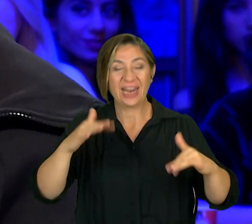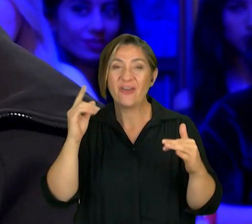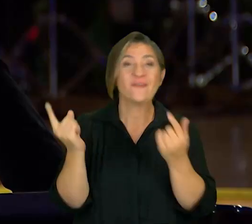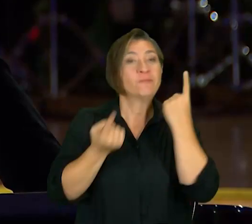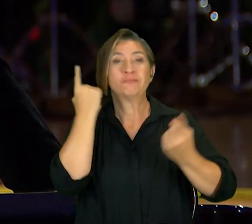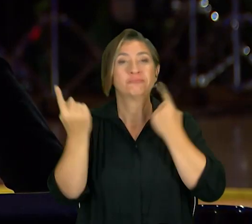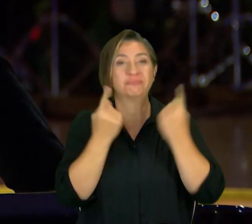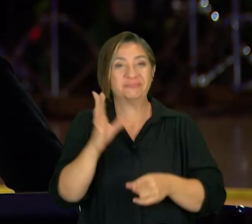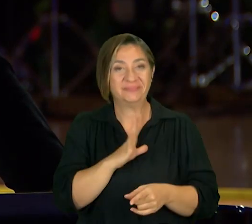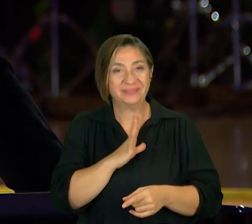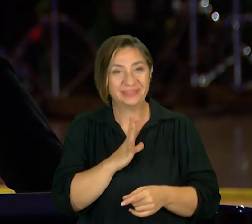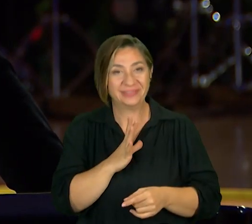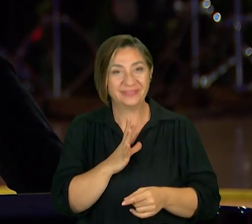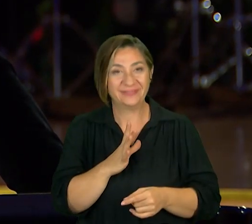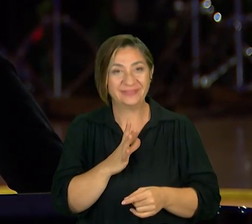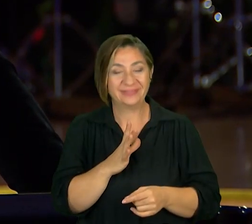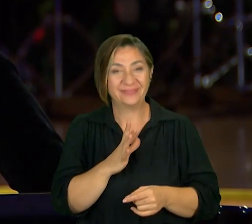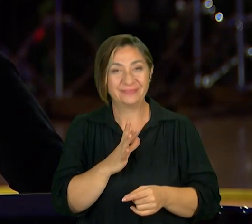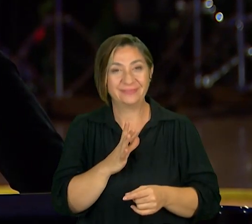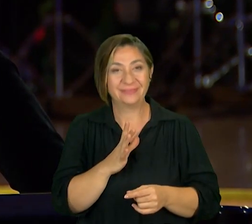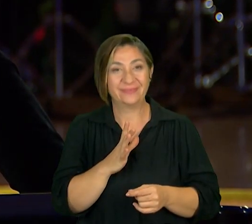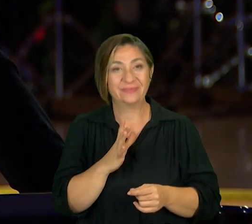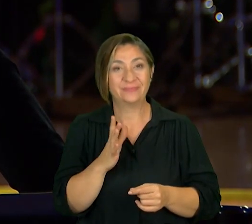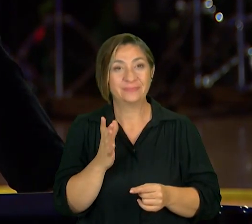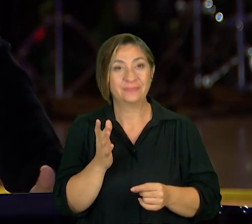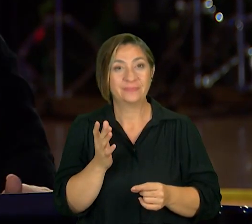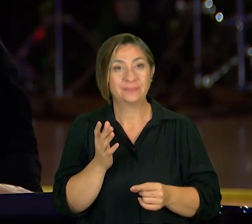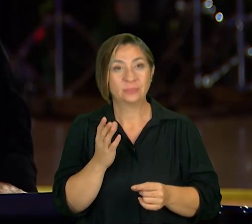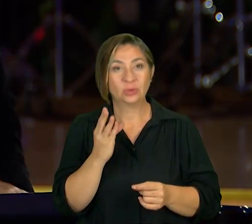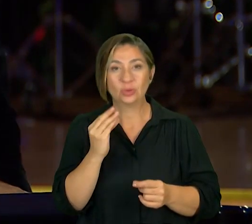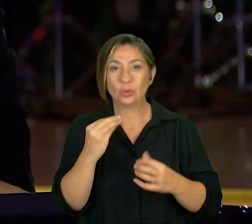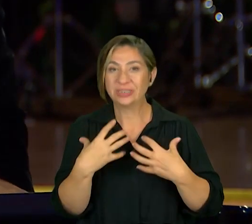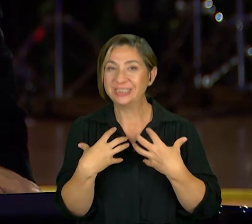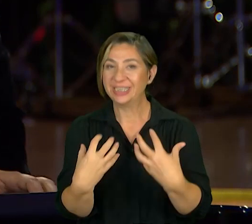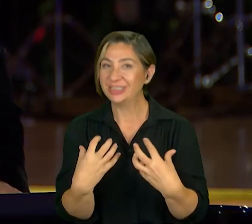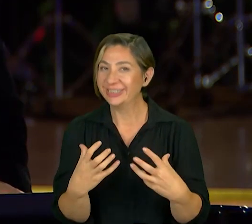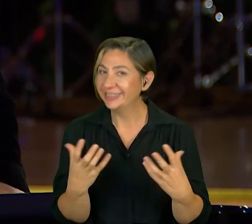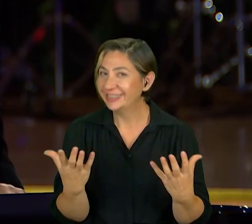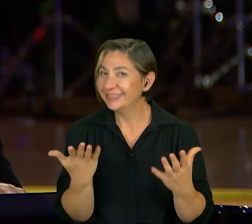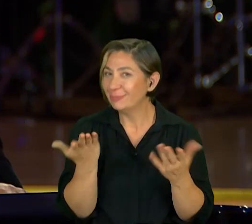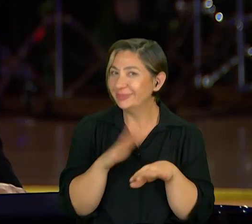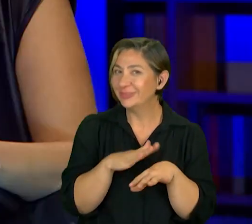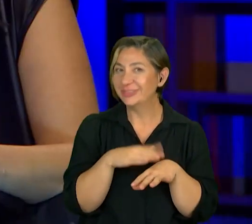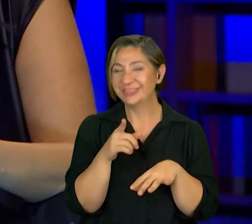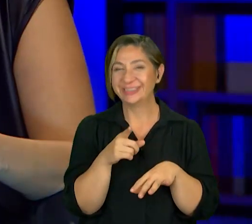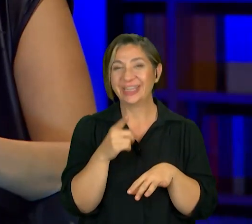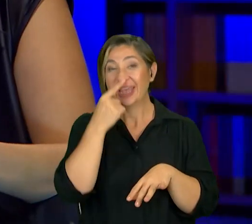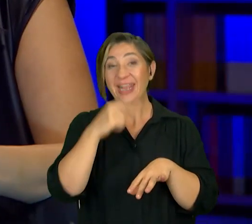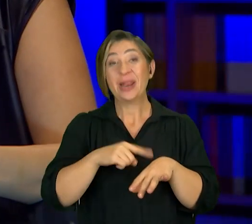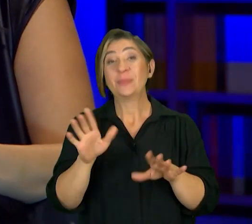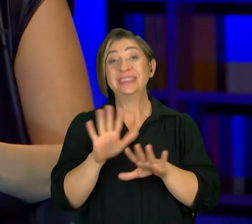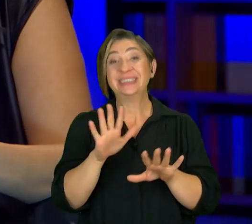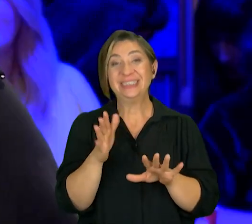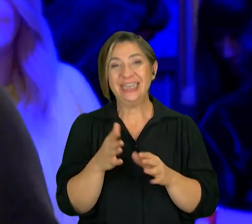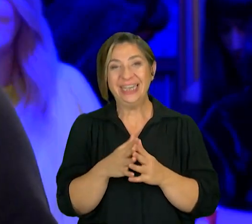var yani. Öyle hani zannediyorum. Şey var yani. Ya böyle. Çok tahrik edici. Çok ne yapıyorsunuz ya? Yani inanamazsın.